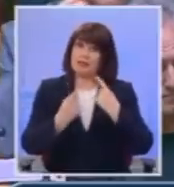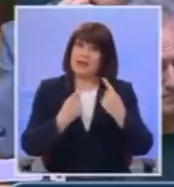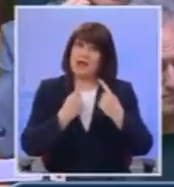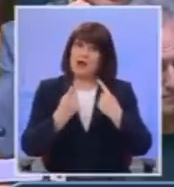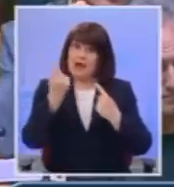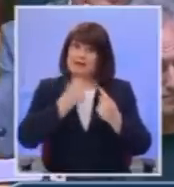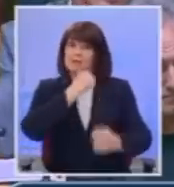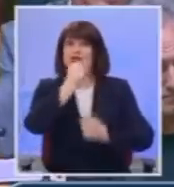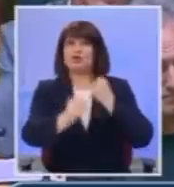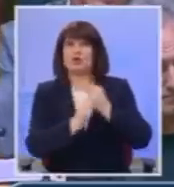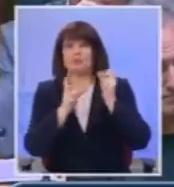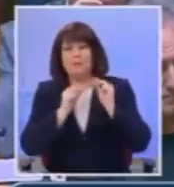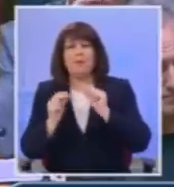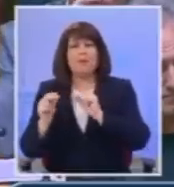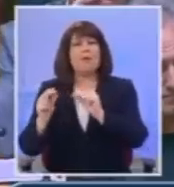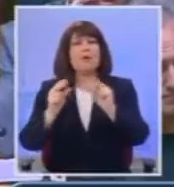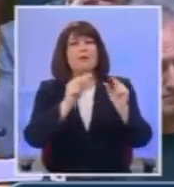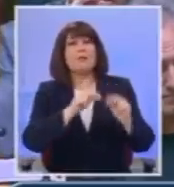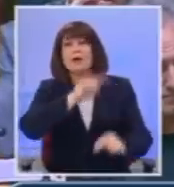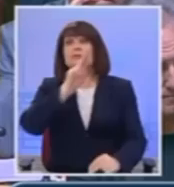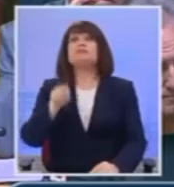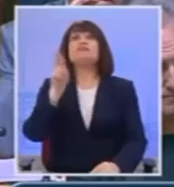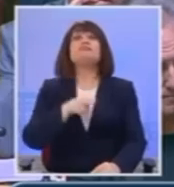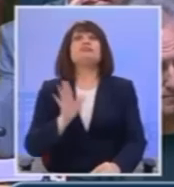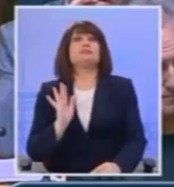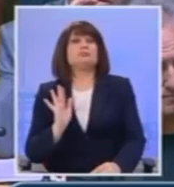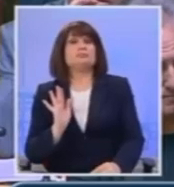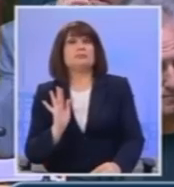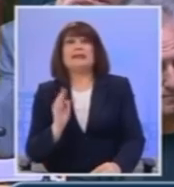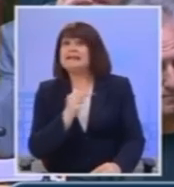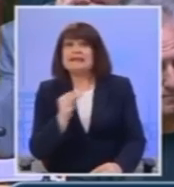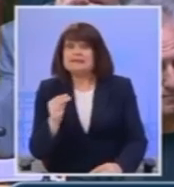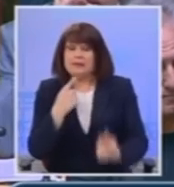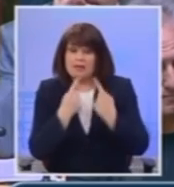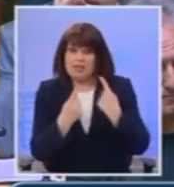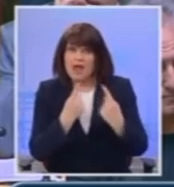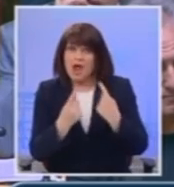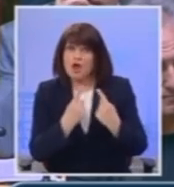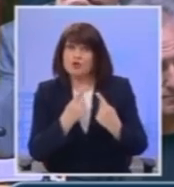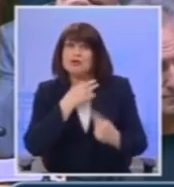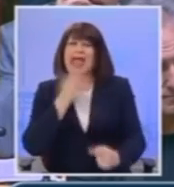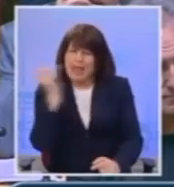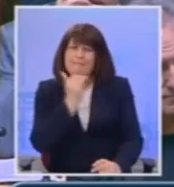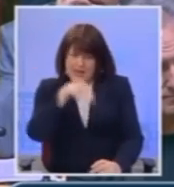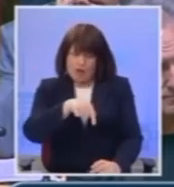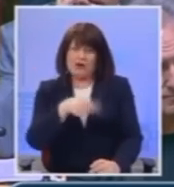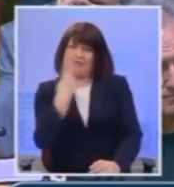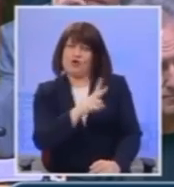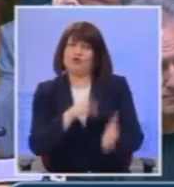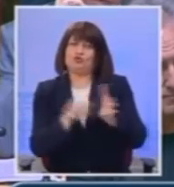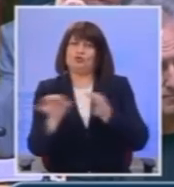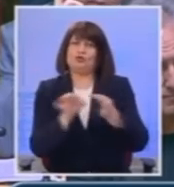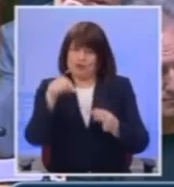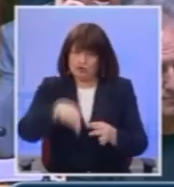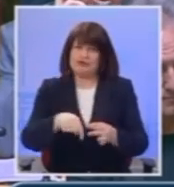του 1,5 χρόνου τότε διαγράφεται και θεωρούμε διάλογο, κύριε Πρωθυπουργέ, το κατεπήγον του νομοσχεδίου, το οποίο